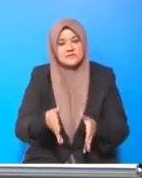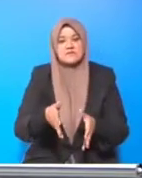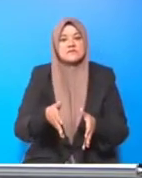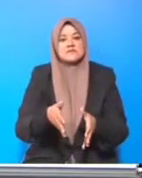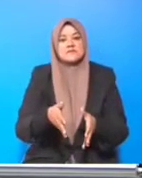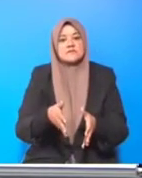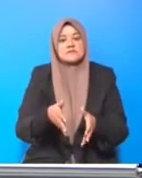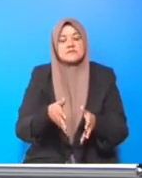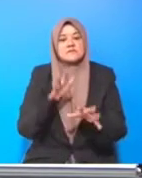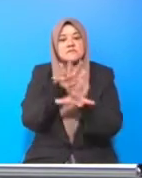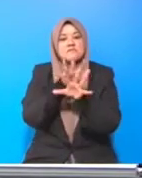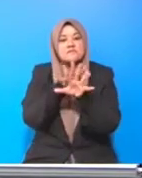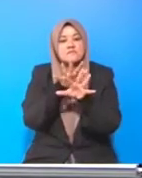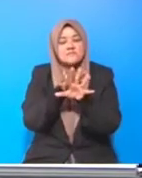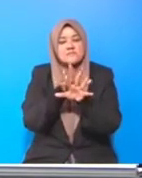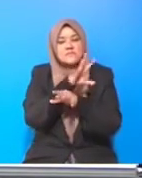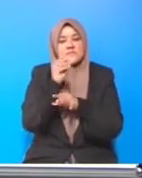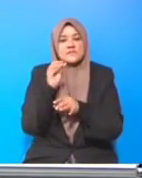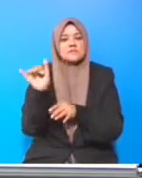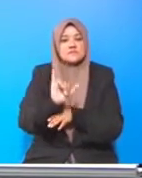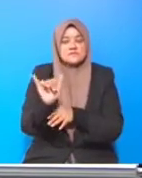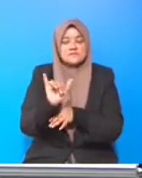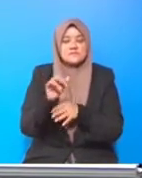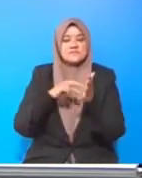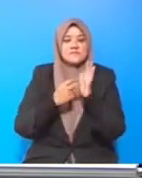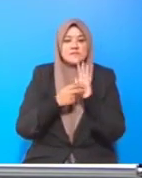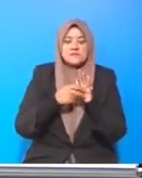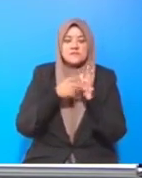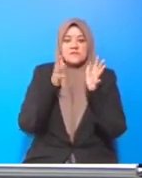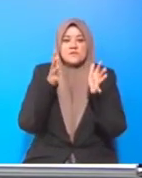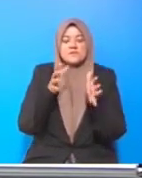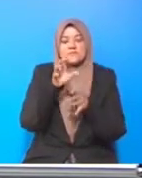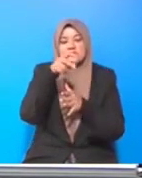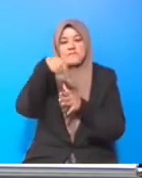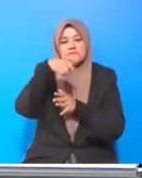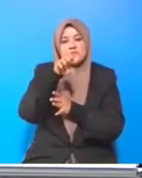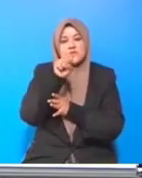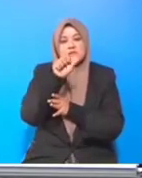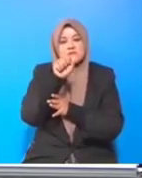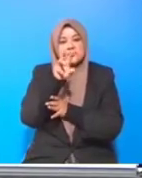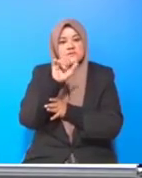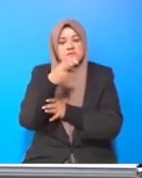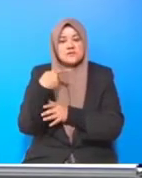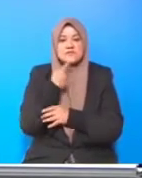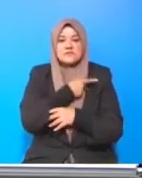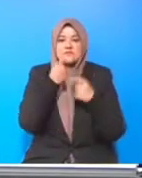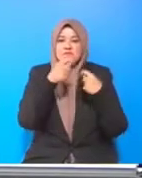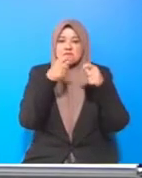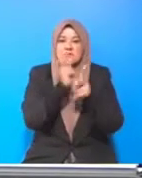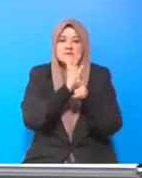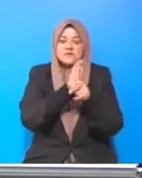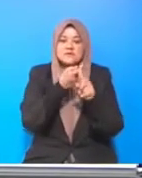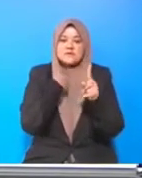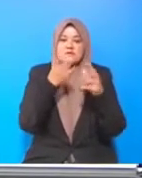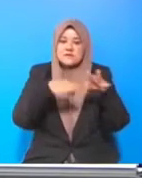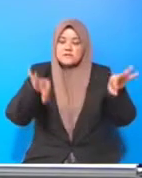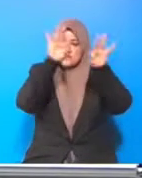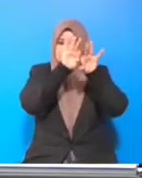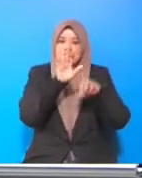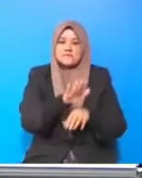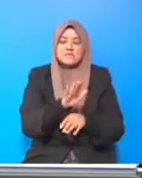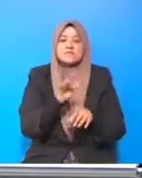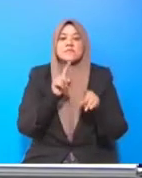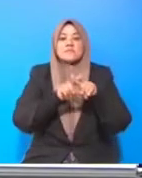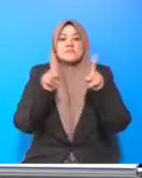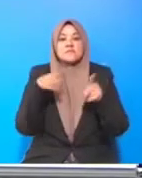yang yang yang ramai dan termasuklah Mania pesawat sendiri yang mana yang kita coba jago dari segi kepentingan mereka